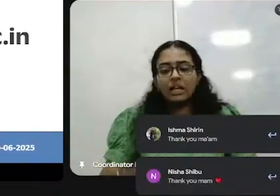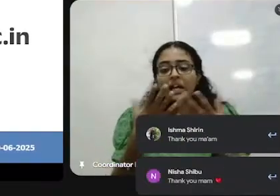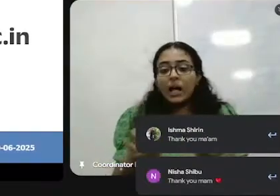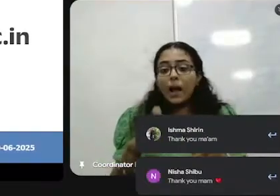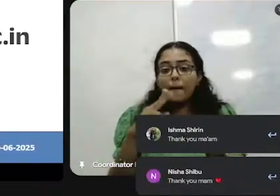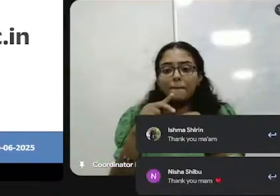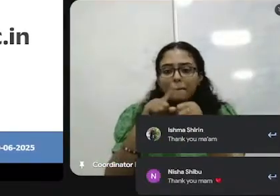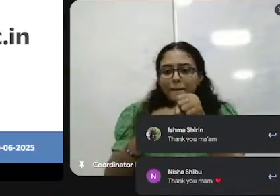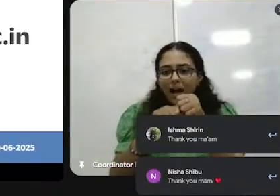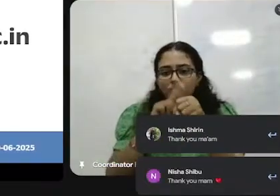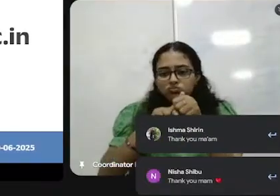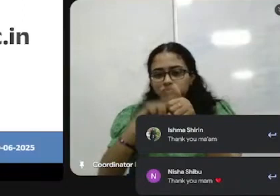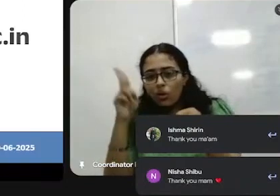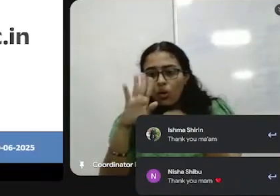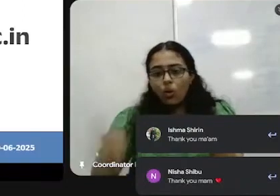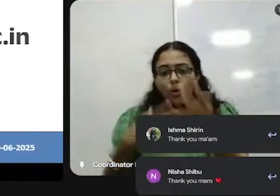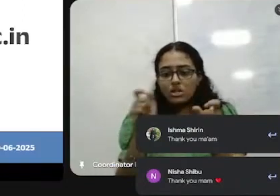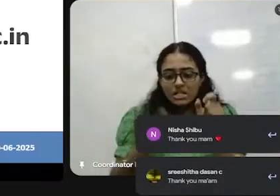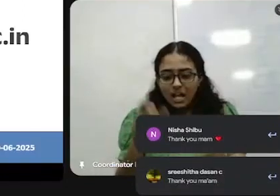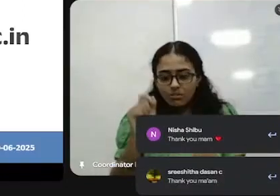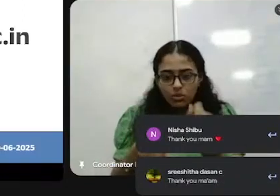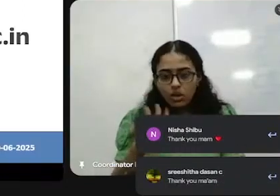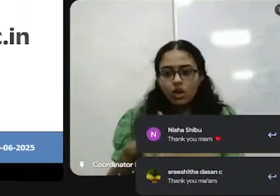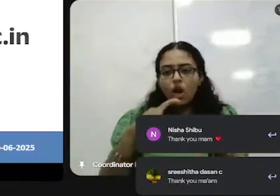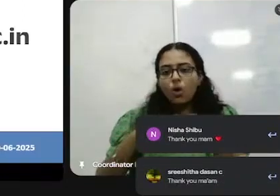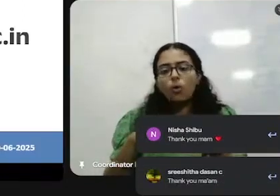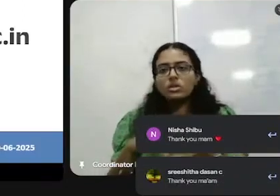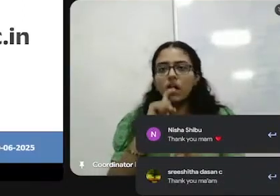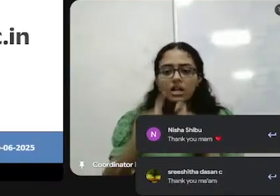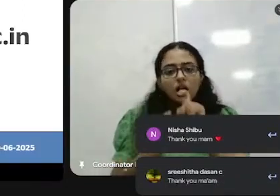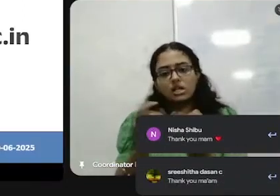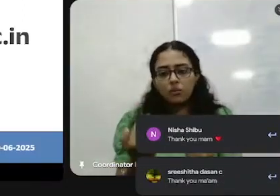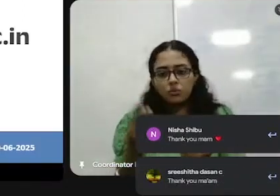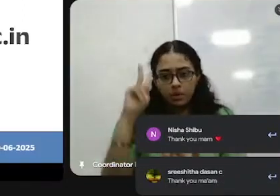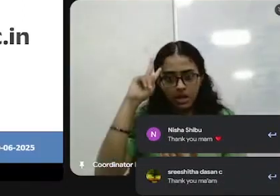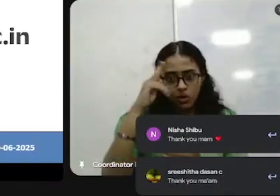മൈക്ക് ഓൺ ചെയ്തോ അല്ലെങ്കിൽ ചാറ്റ് ബോക്സിലൂടെയോ ചോദ്യങ്ങൾ ചോദിക്കാവുന്നതാണ്.